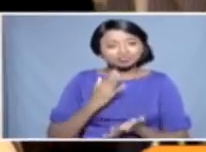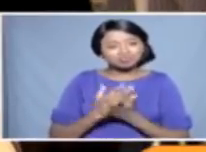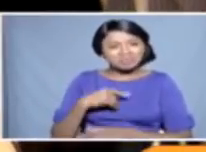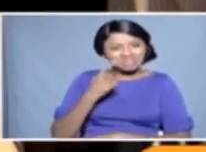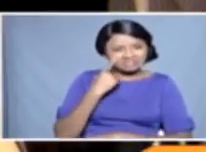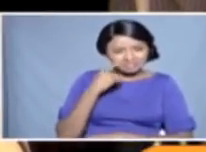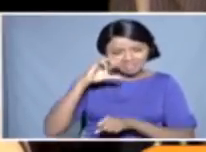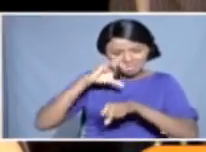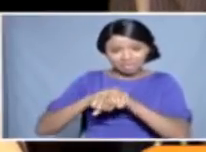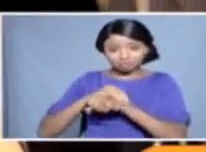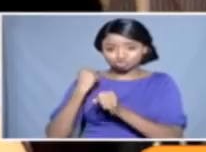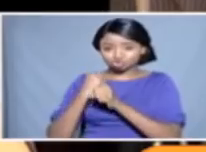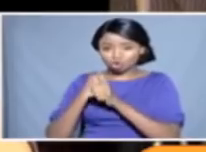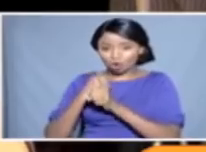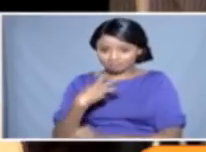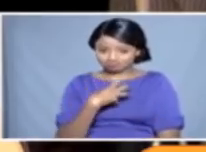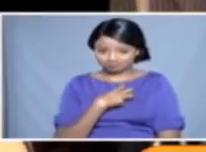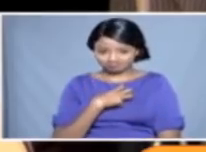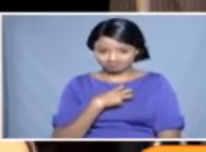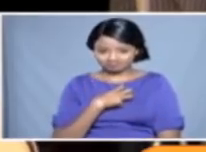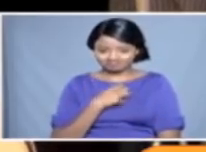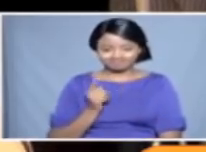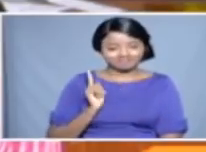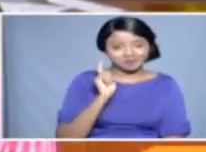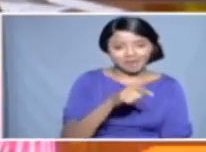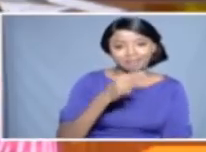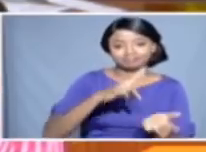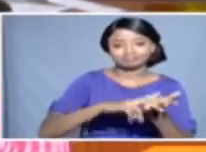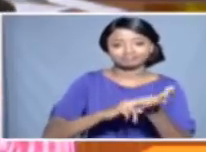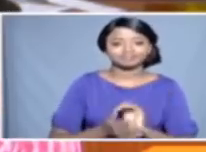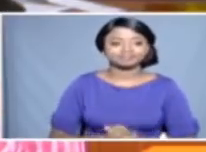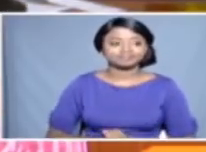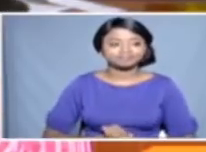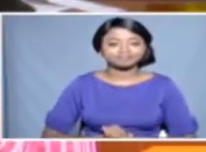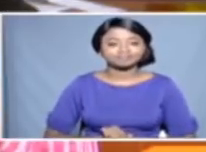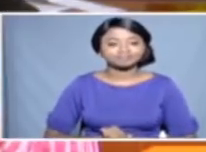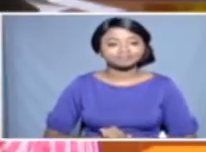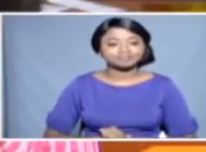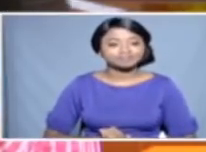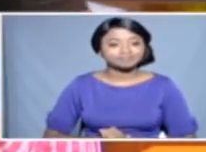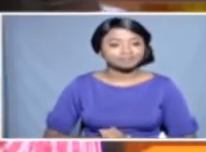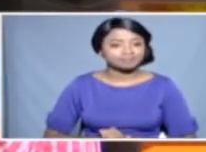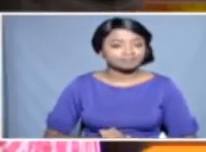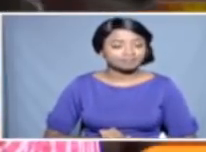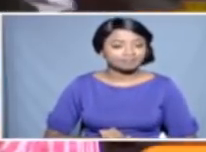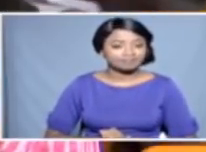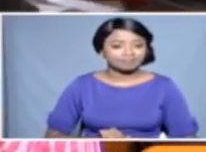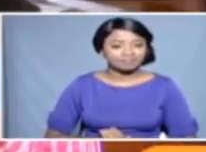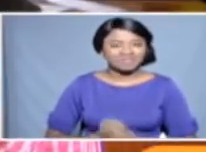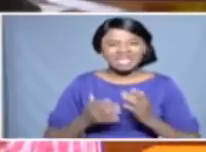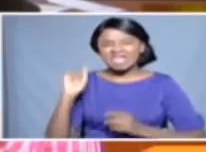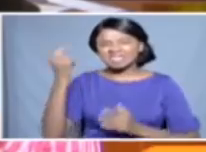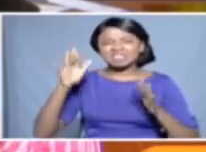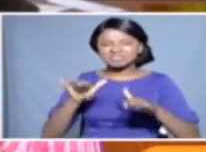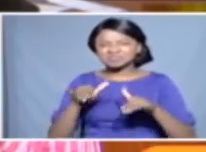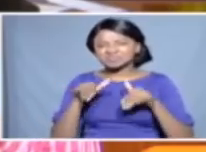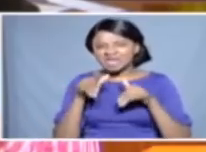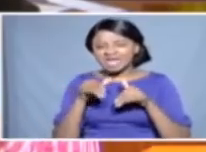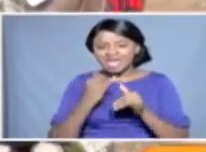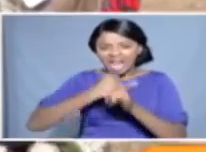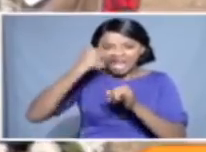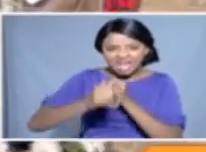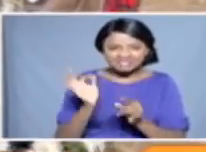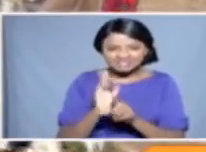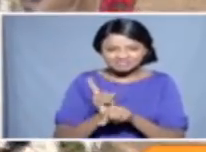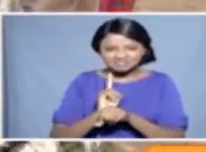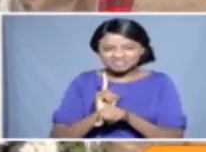ruhusa kazini na nikaweza kufika hapa leo. For the last minutes is because they extended for us for 1 week.